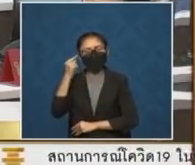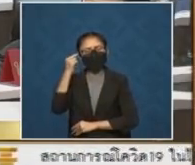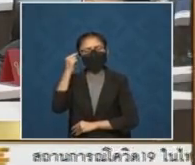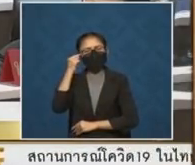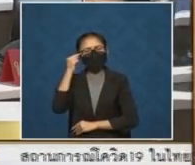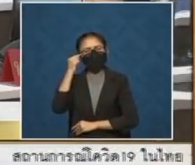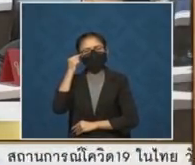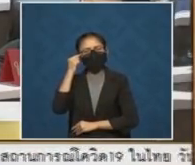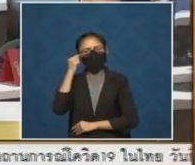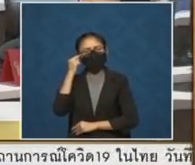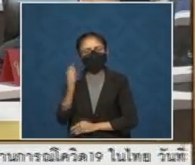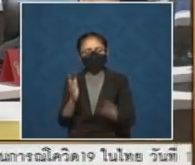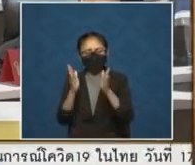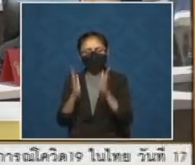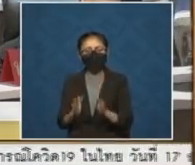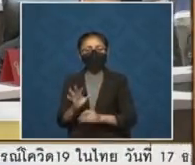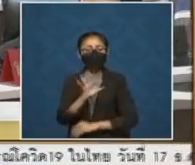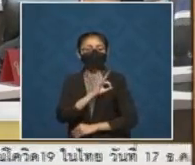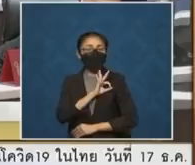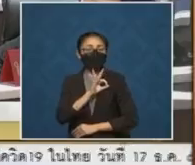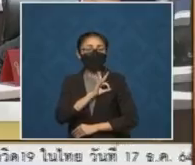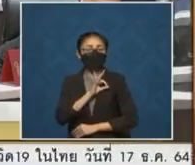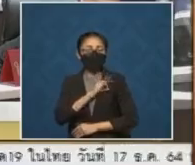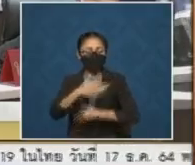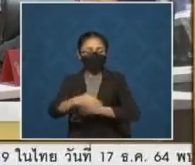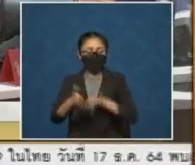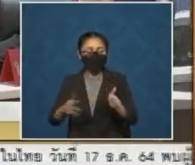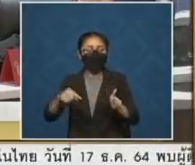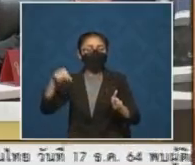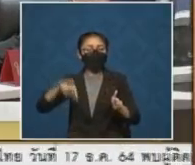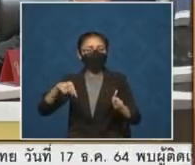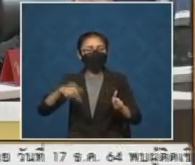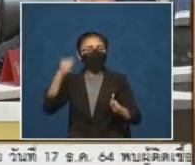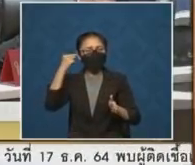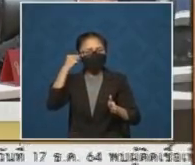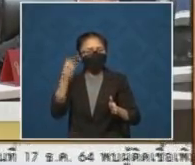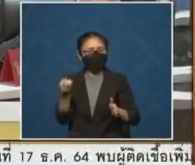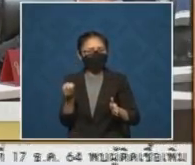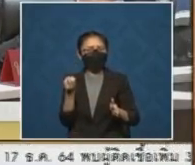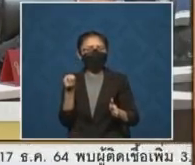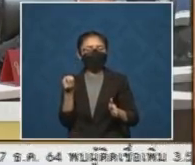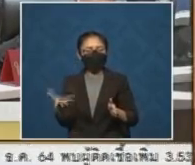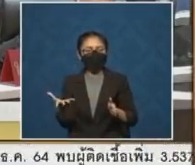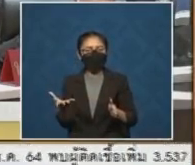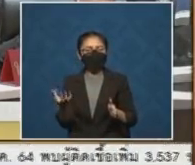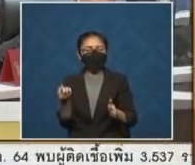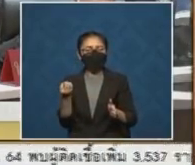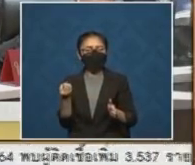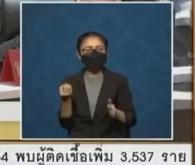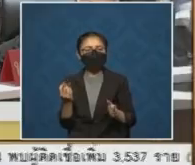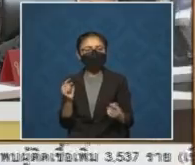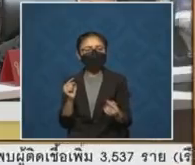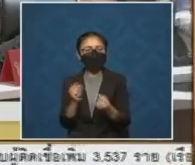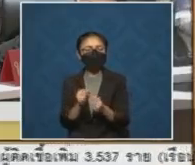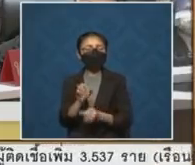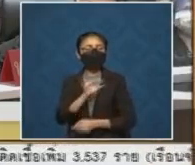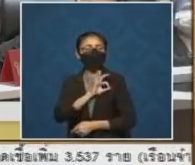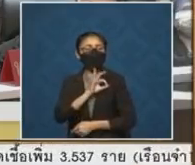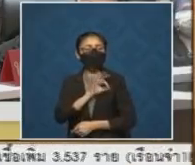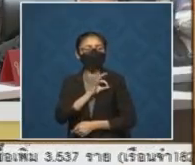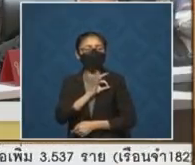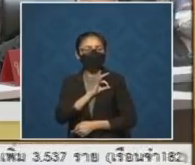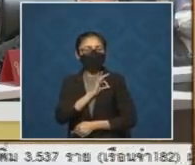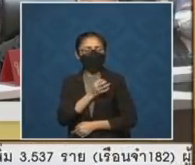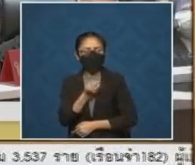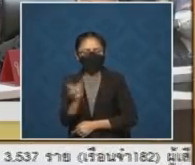ส.ส.โดยบอกว่าเวลาที่ไม่ได้เป็นส.ส.ก็แย่งกันจะเป็นส.ส.พอมาเป็นส.ส.ก็ขี้เกียจไม่มาประชุม